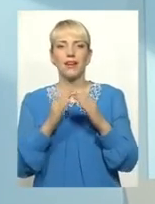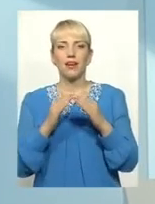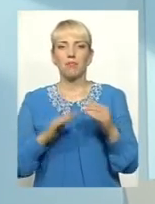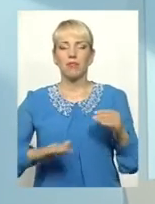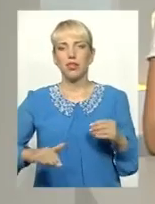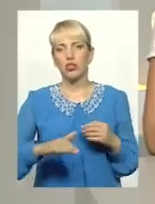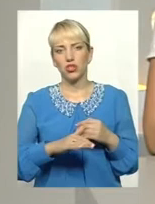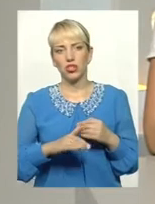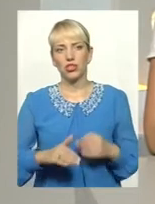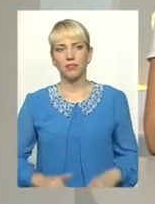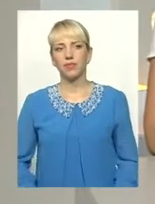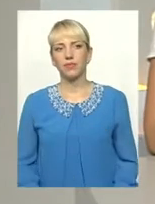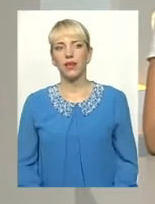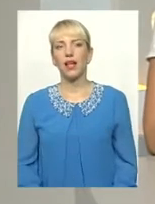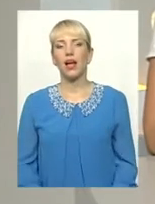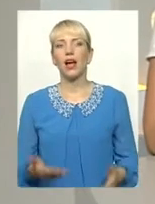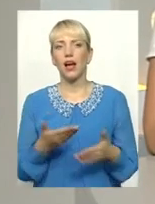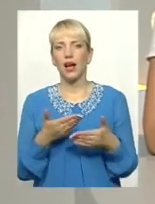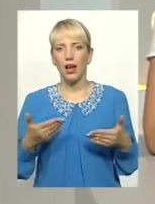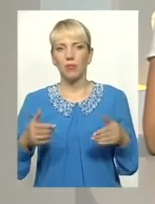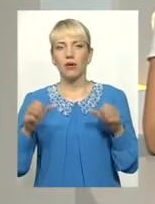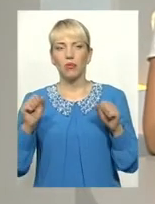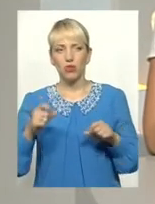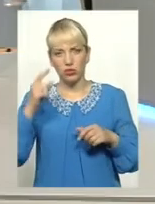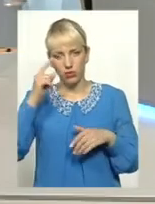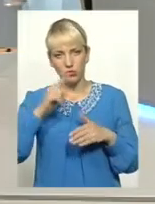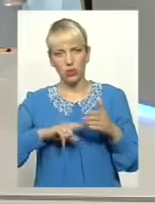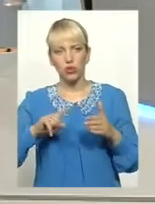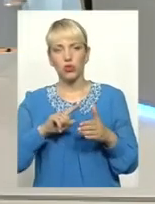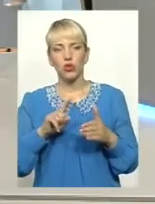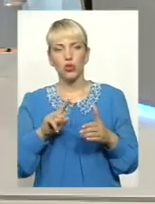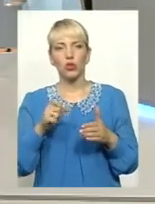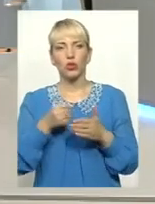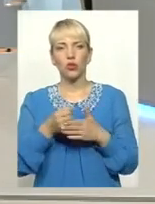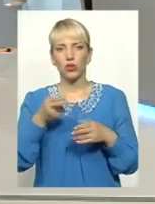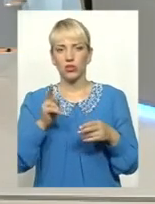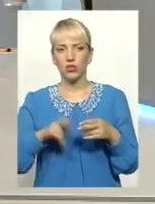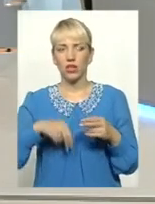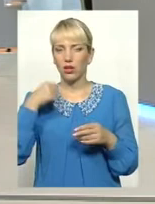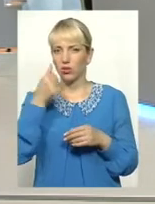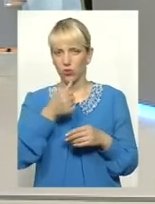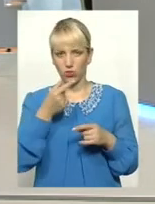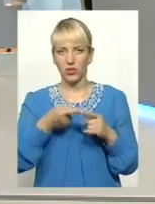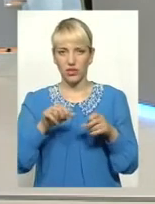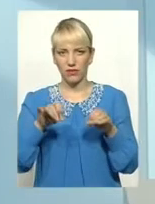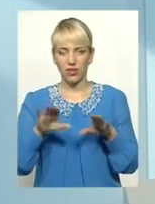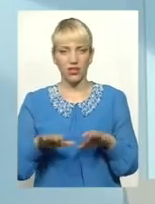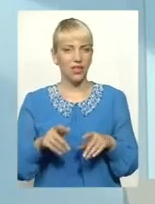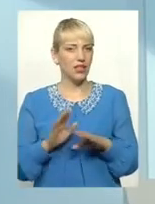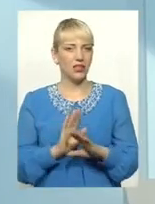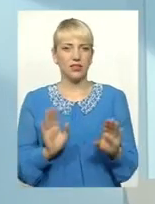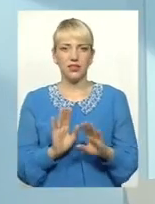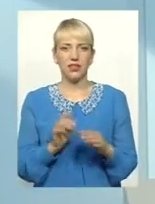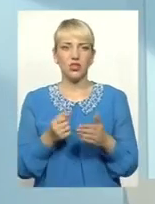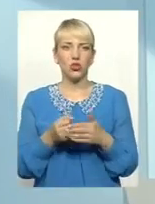ми створимо проєкт. Ми можемо сподіватися, що до кінця року, в принципі, ні, до кінця року це просто процедура нереальна, тому що